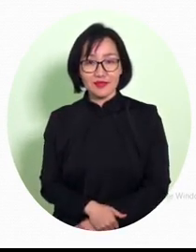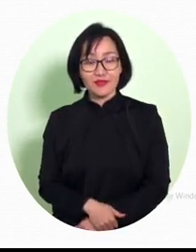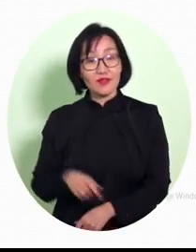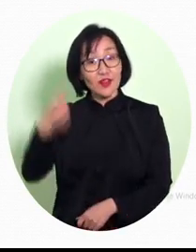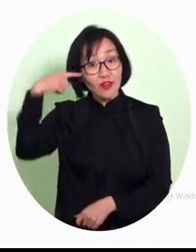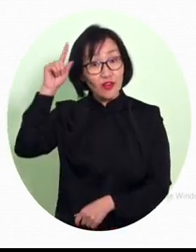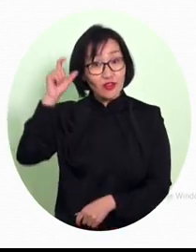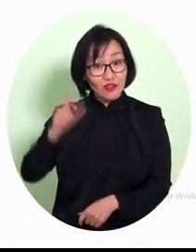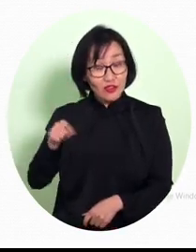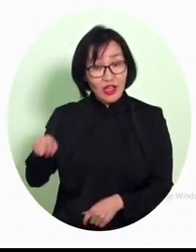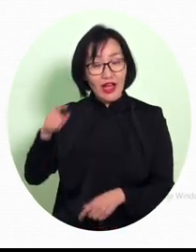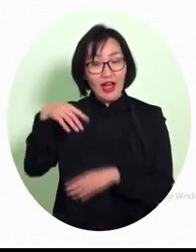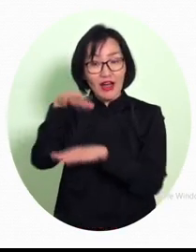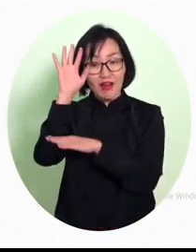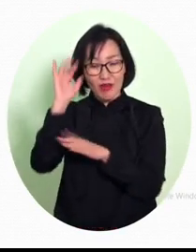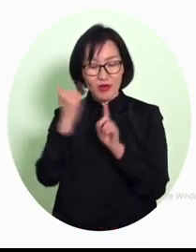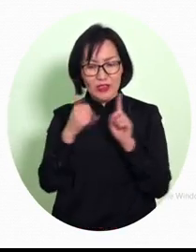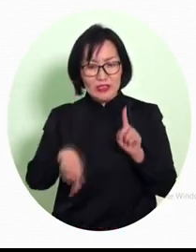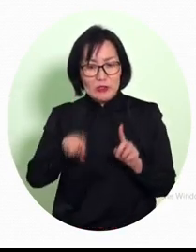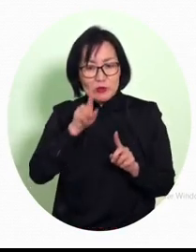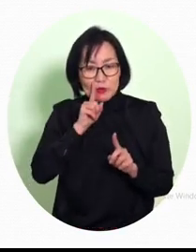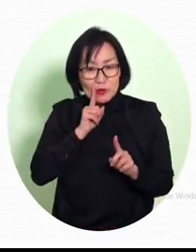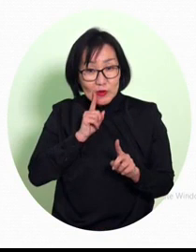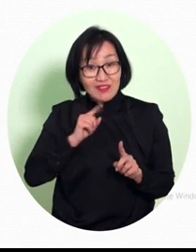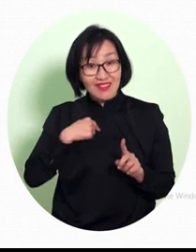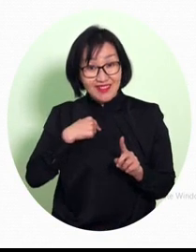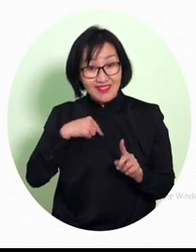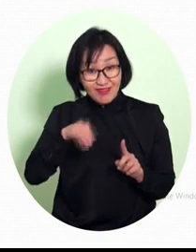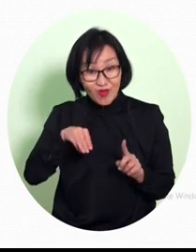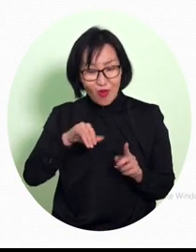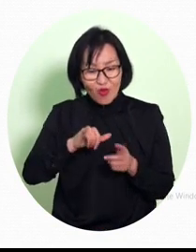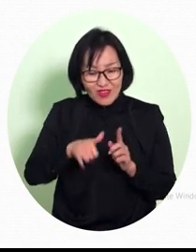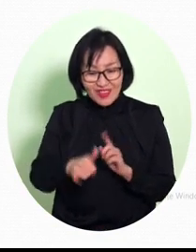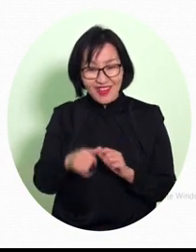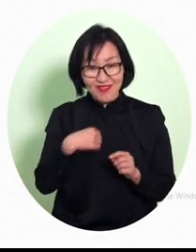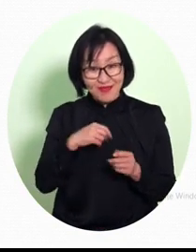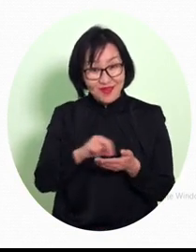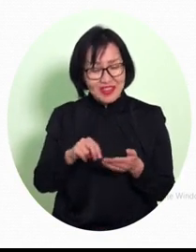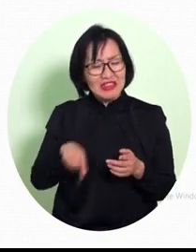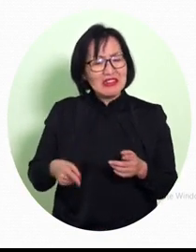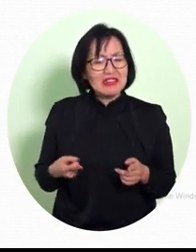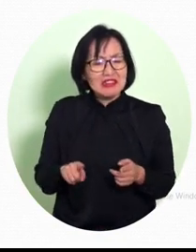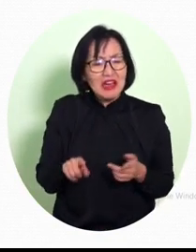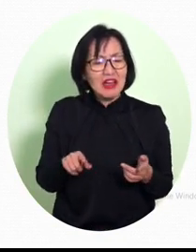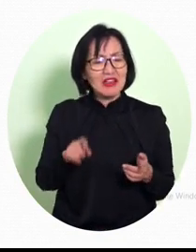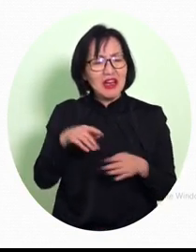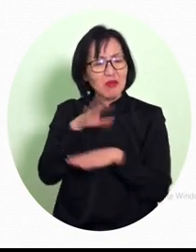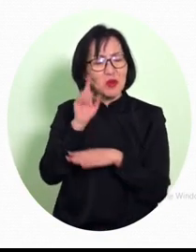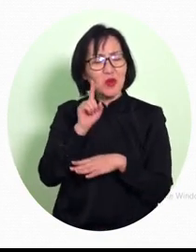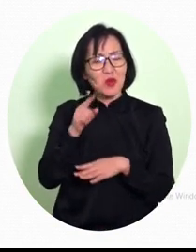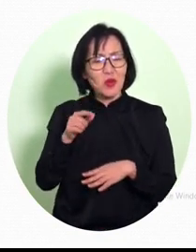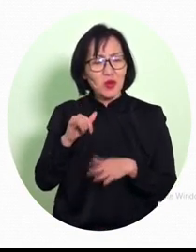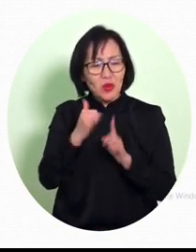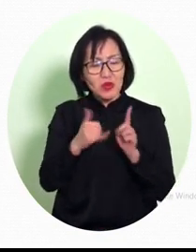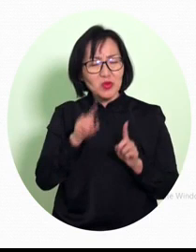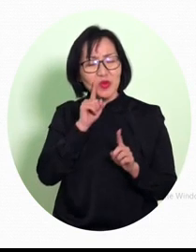За, зохиолч хаврын үлрэлд дуртай учраас гэсэн байна, тийм ээ? Яагаад зохиолч хаврын үлрэлд дуртай байсан юм